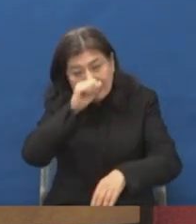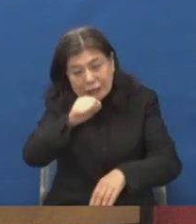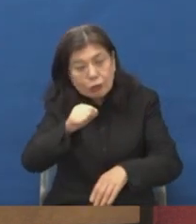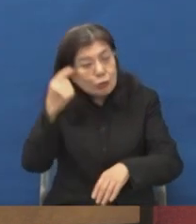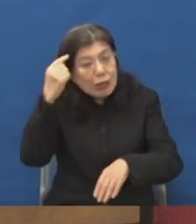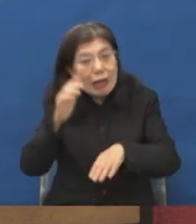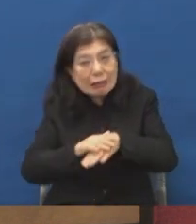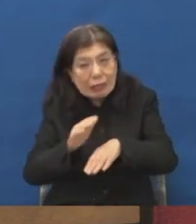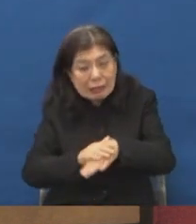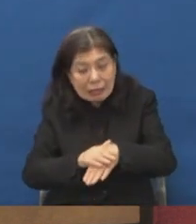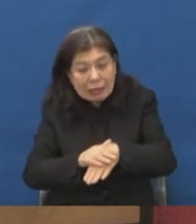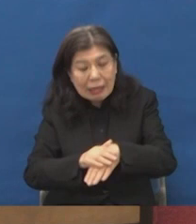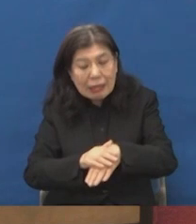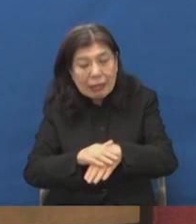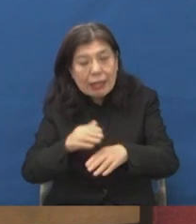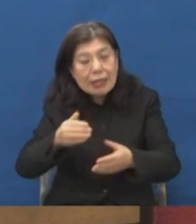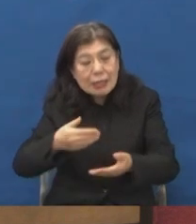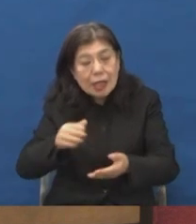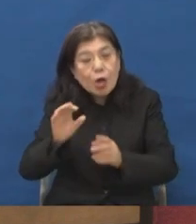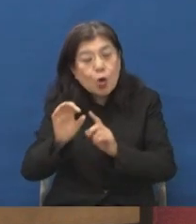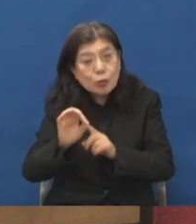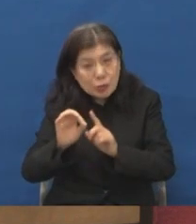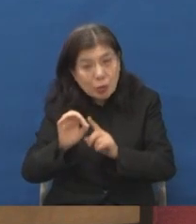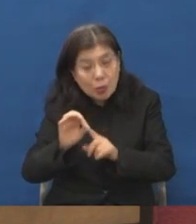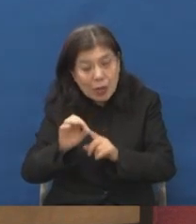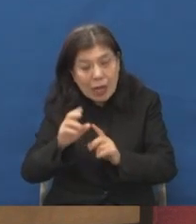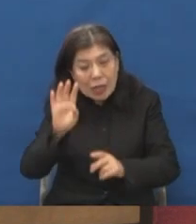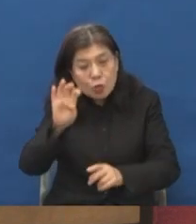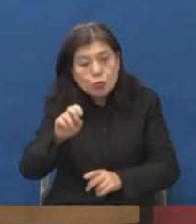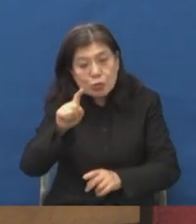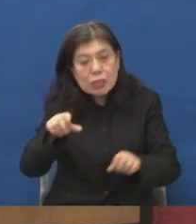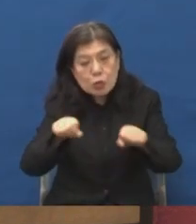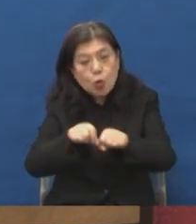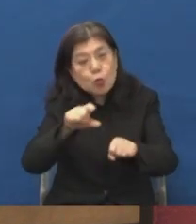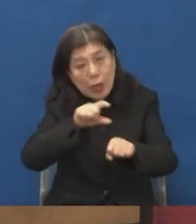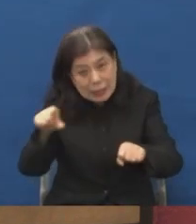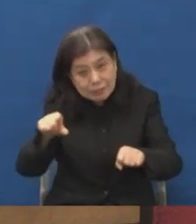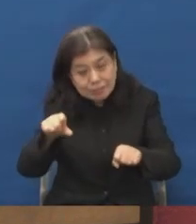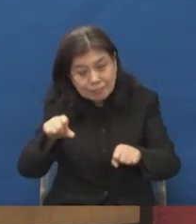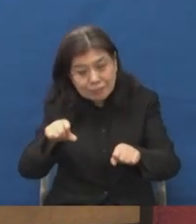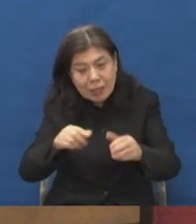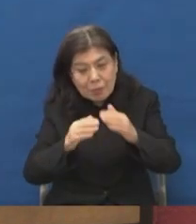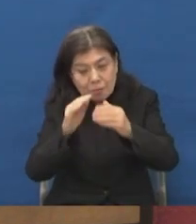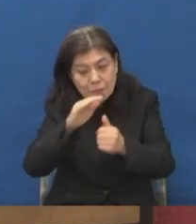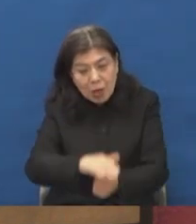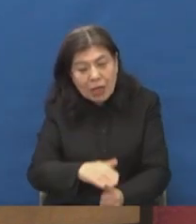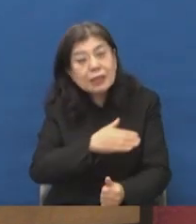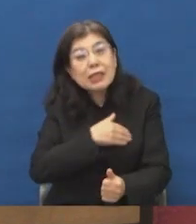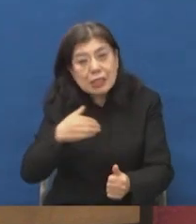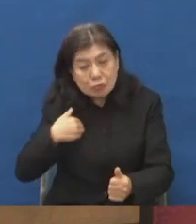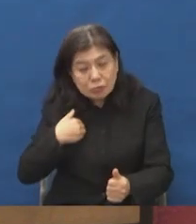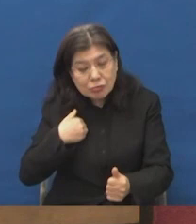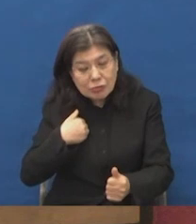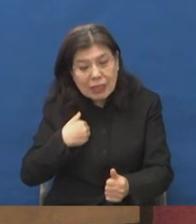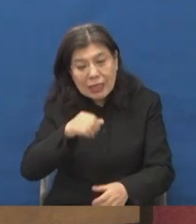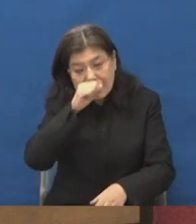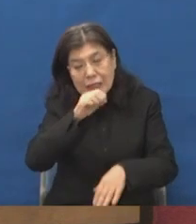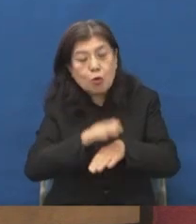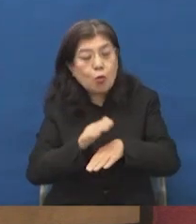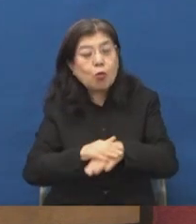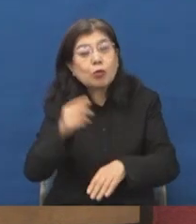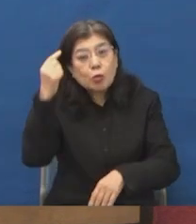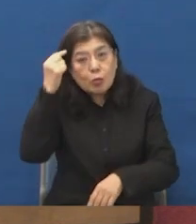とランニングコストが441億円に抑えることができるとのことで、財政状況を踏まえると最適だと考え